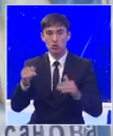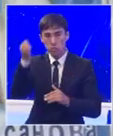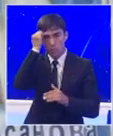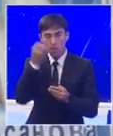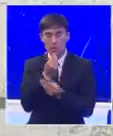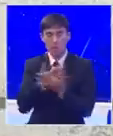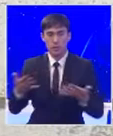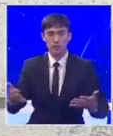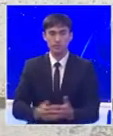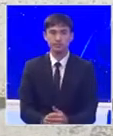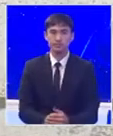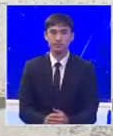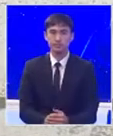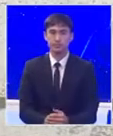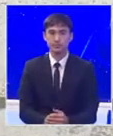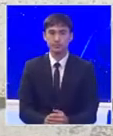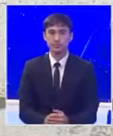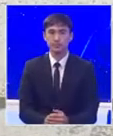обед.